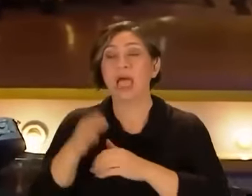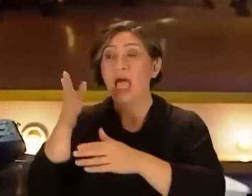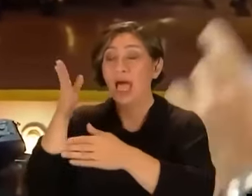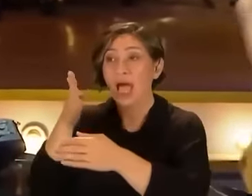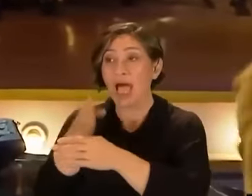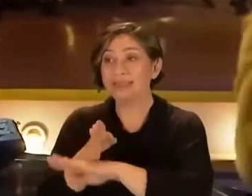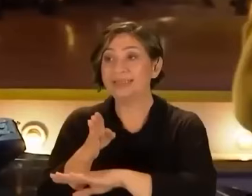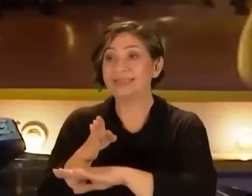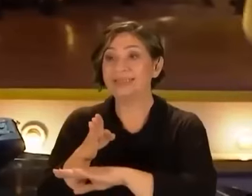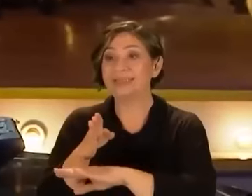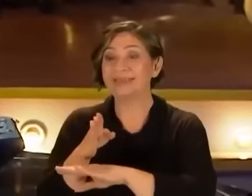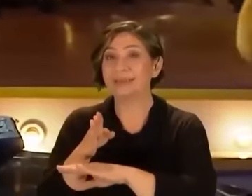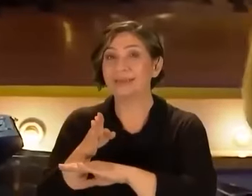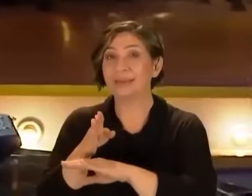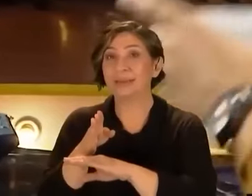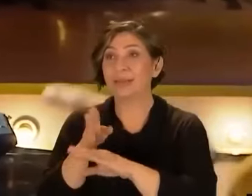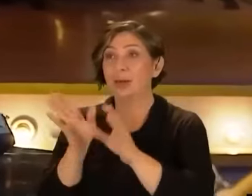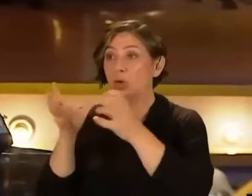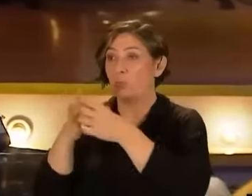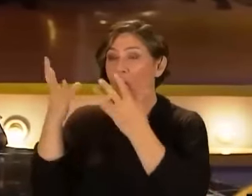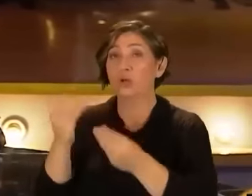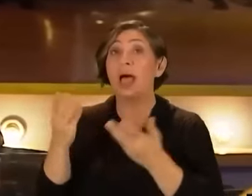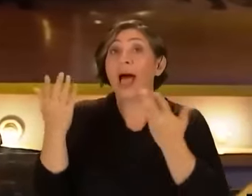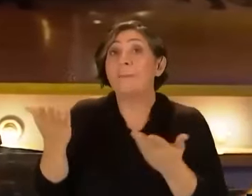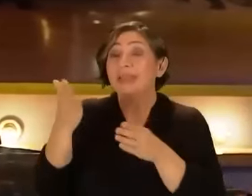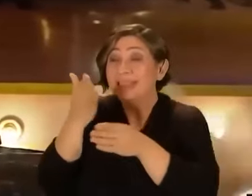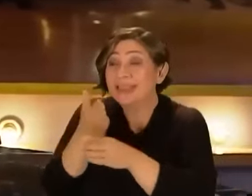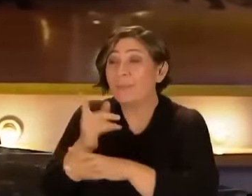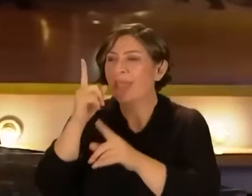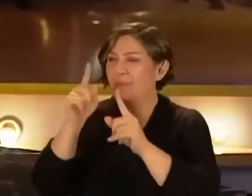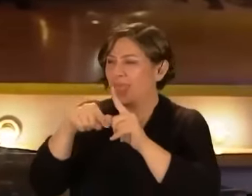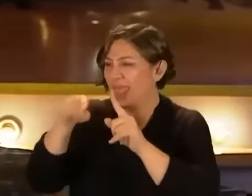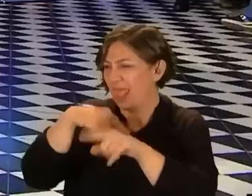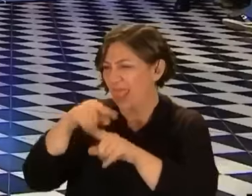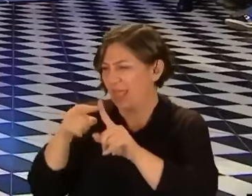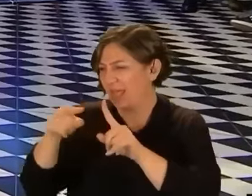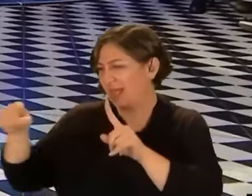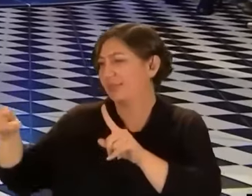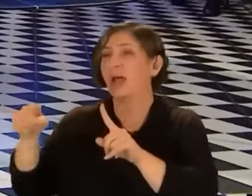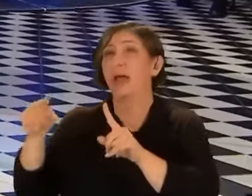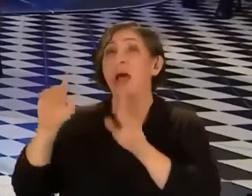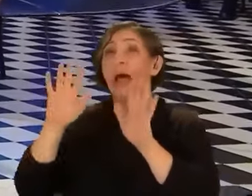asıl main gruplar oldu. Ama tabii ki bu belli bir yere kadar. Şimdi biraz da